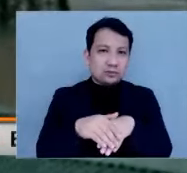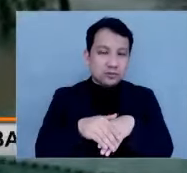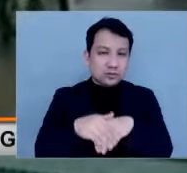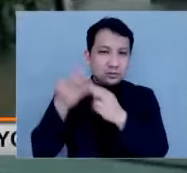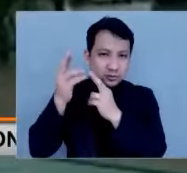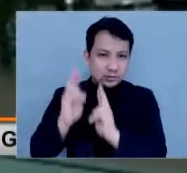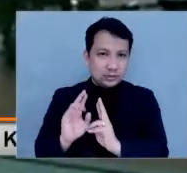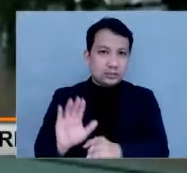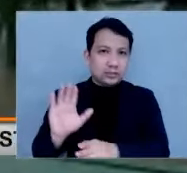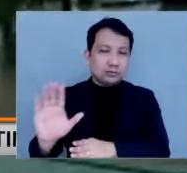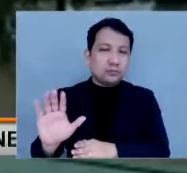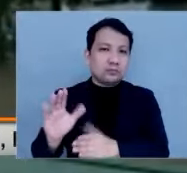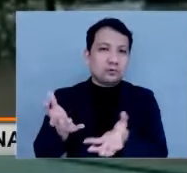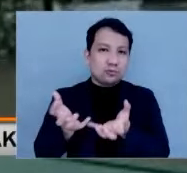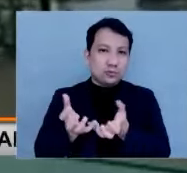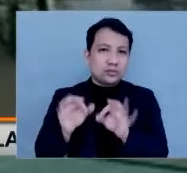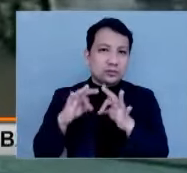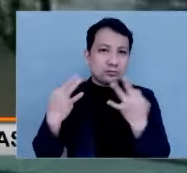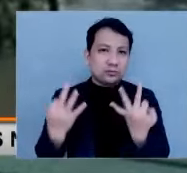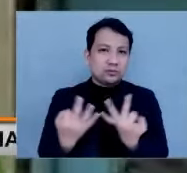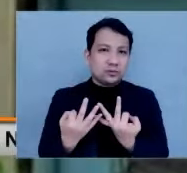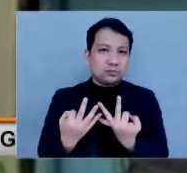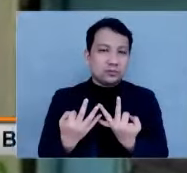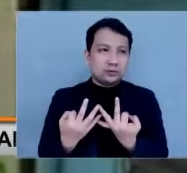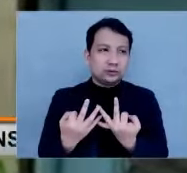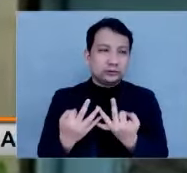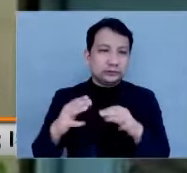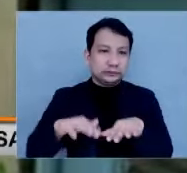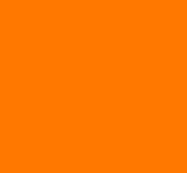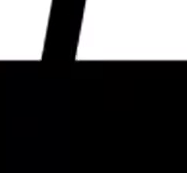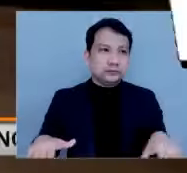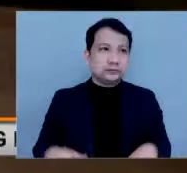raw sa hiling ng pamilya ng mga